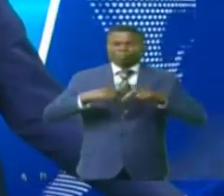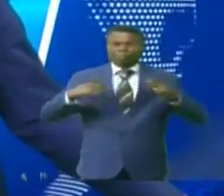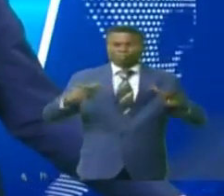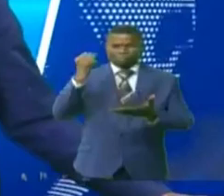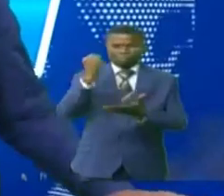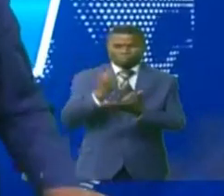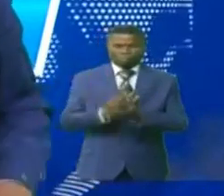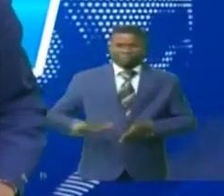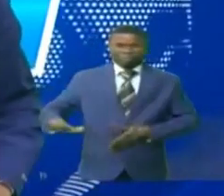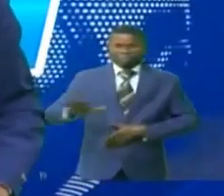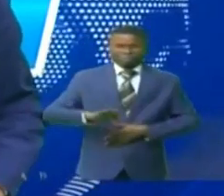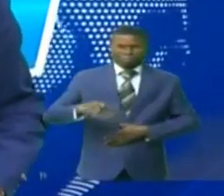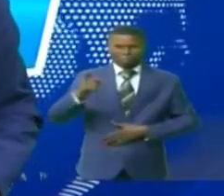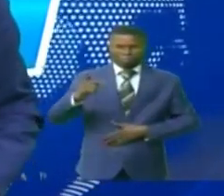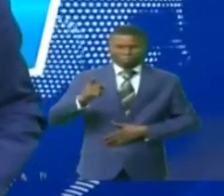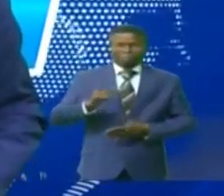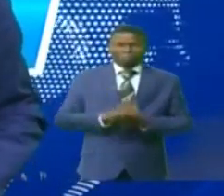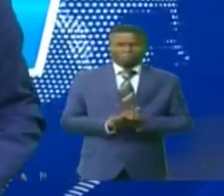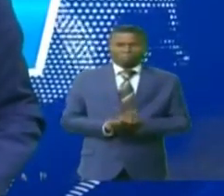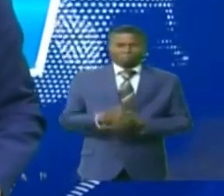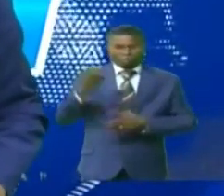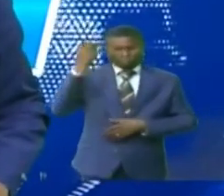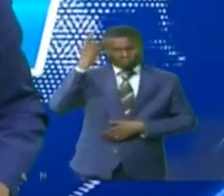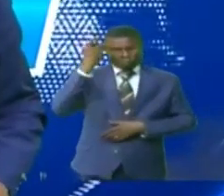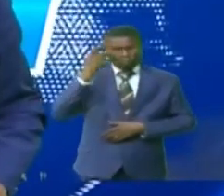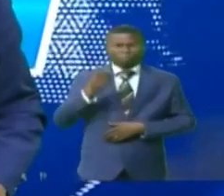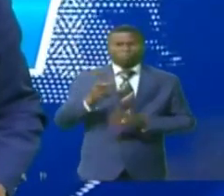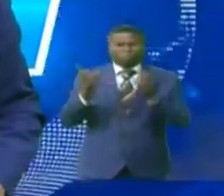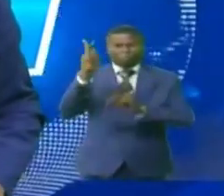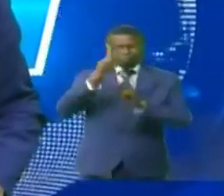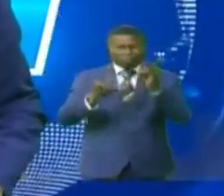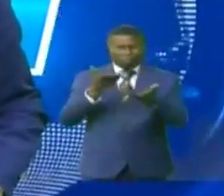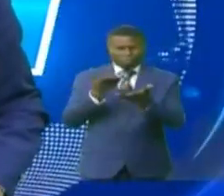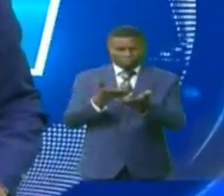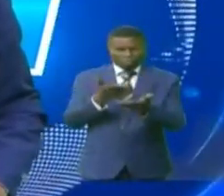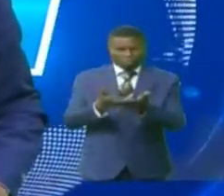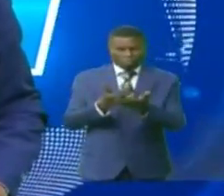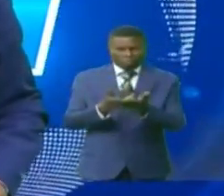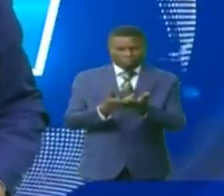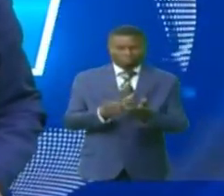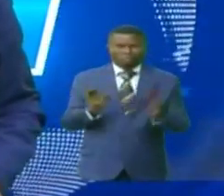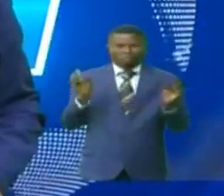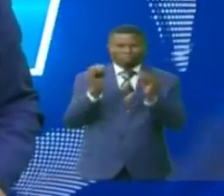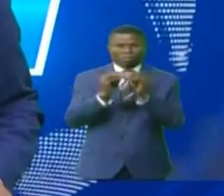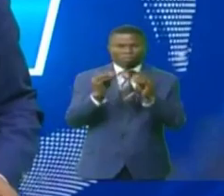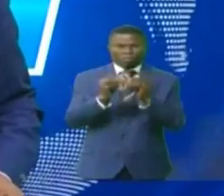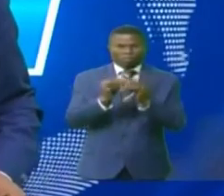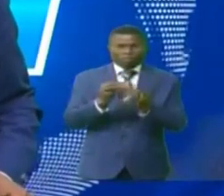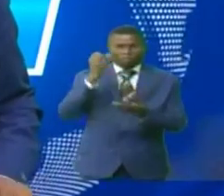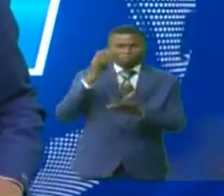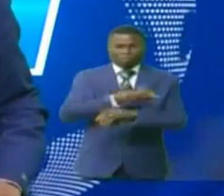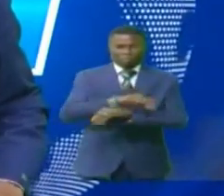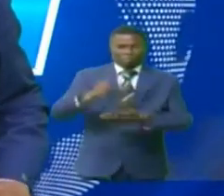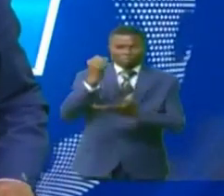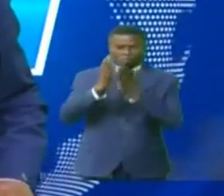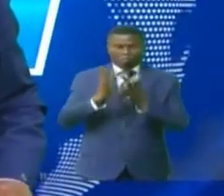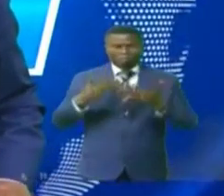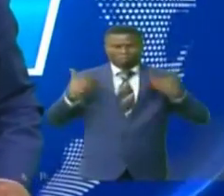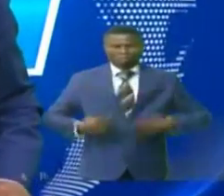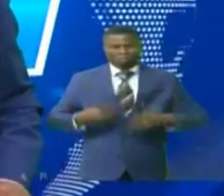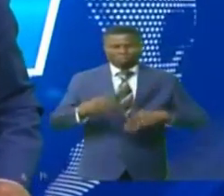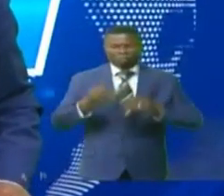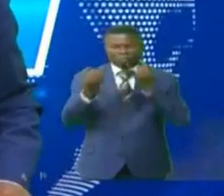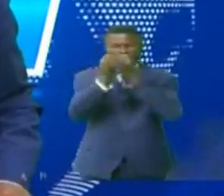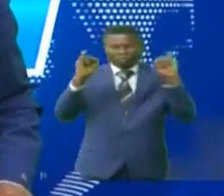l'ambassade de la Guinée-Conakry à Kinshasa. Les ressortissants de son pays, de ces pays se sont retrouvés autour de leur ambassadeur pour célébrer cet